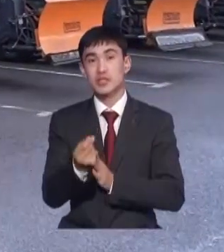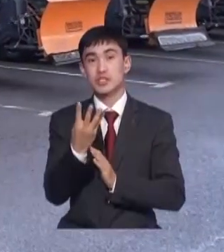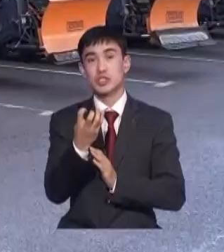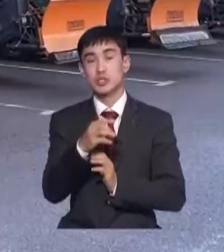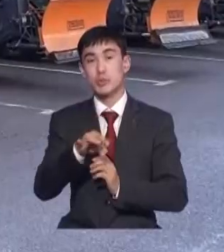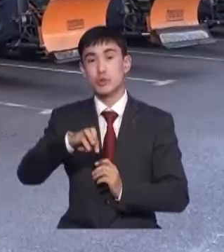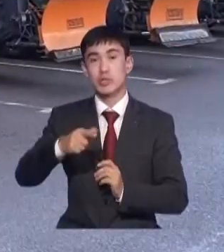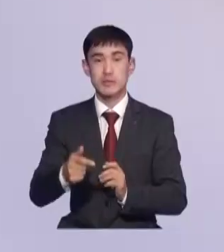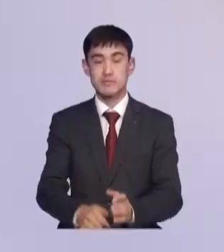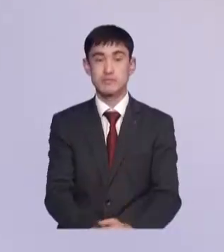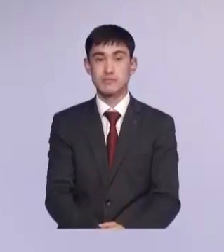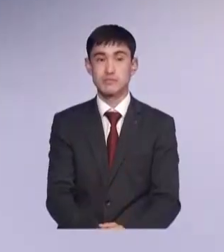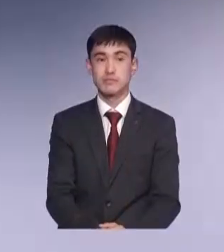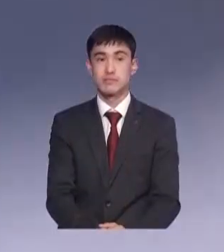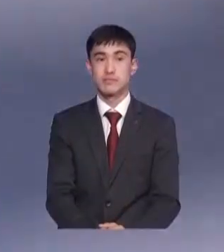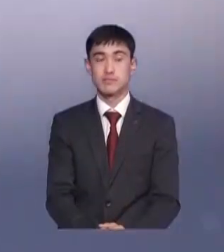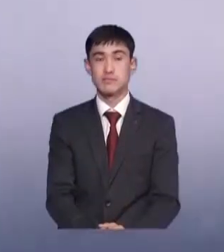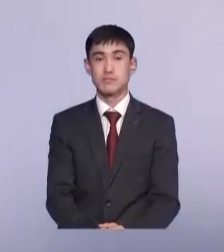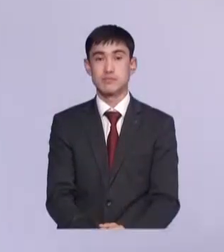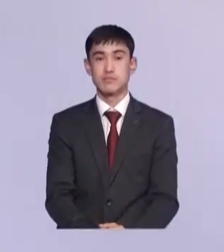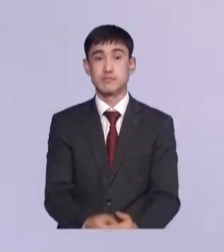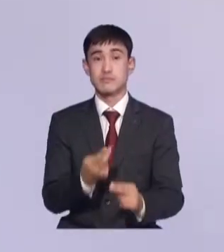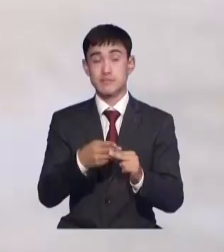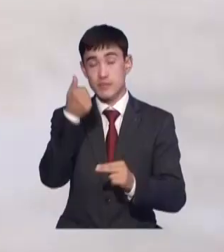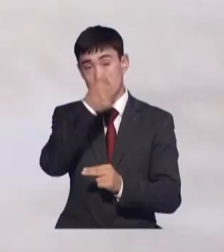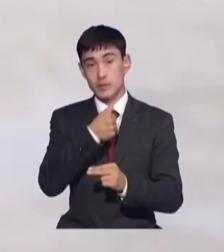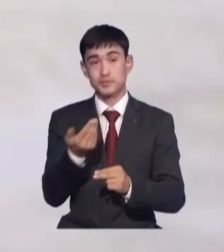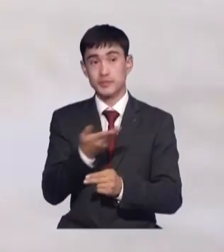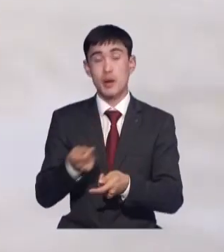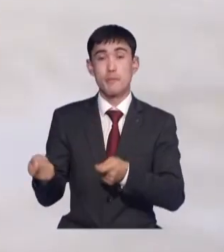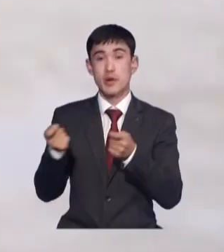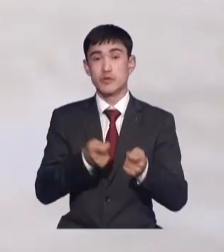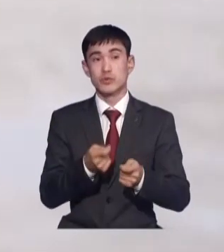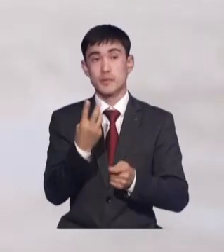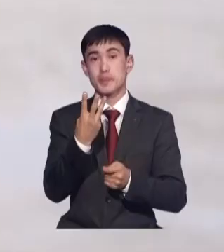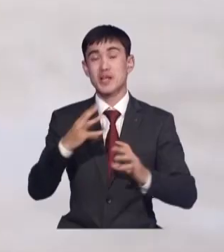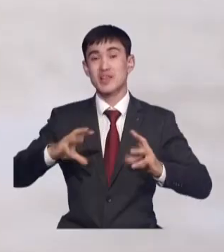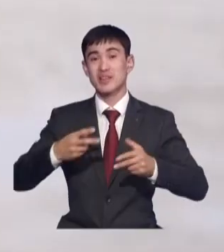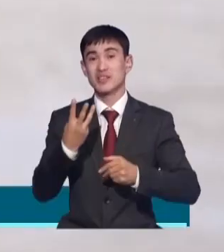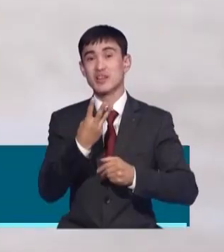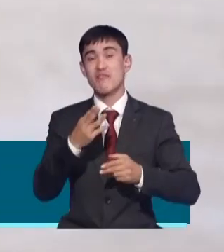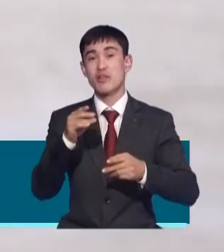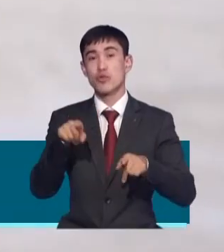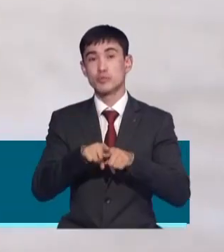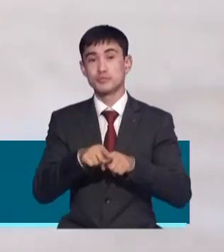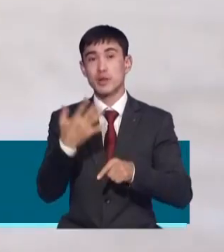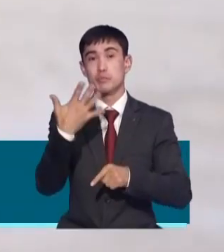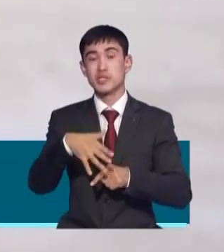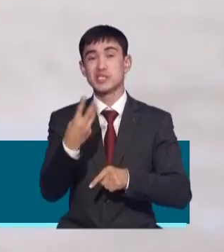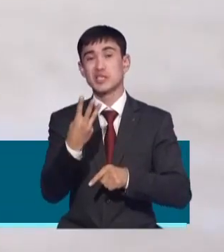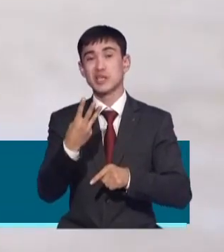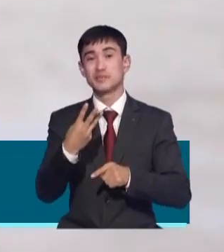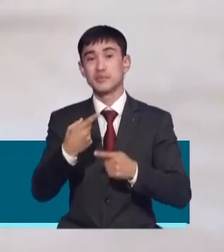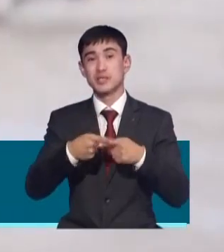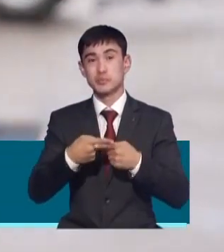400 миллионов тенге. В этом году к нам еще придут трактора 3 в одном. И в общей количестве 53 единицы у нас на